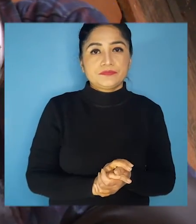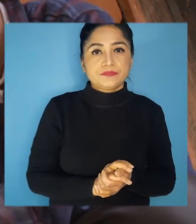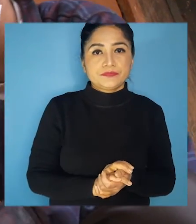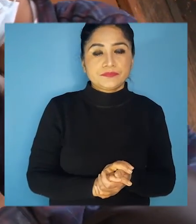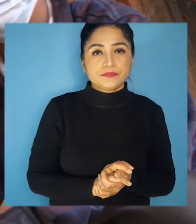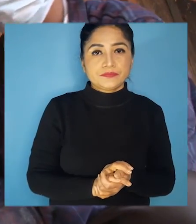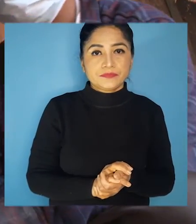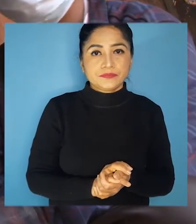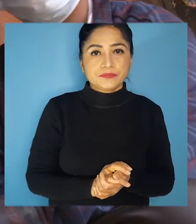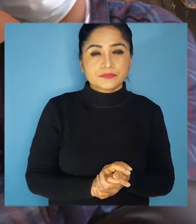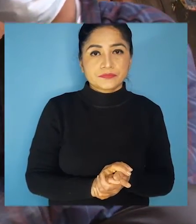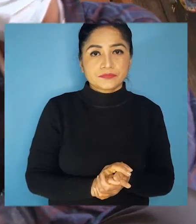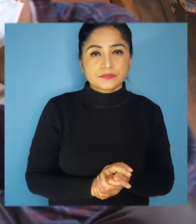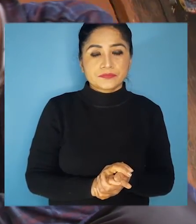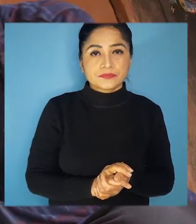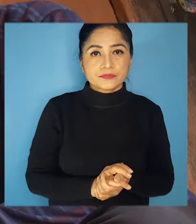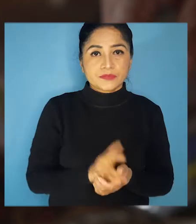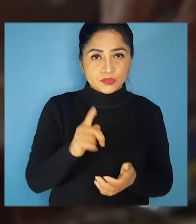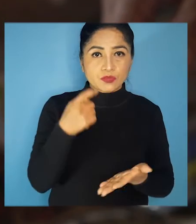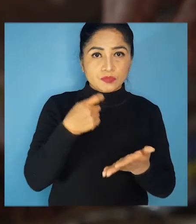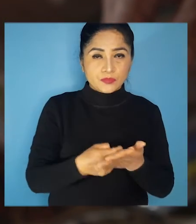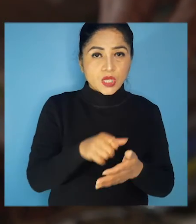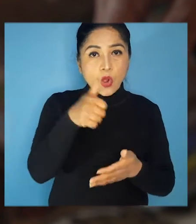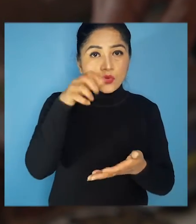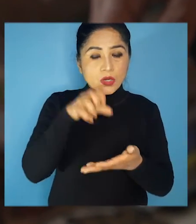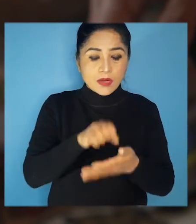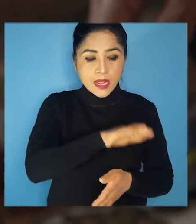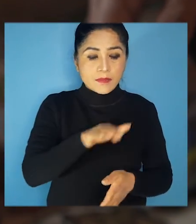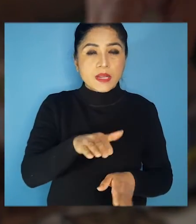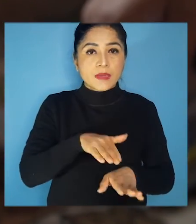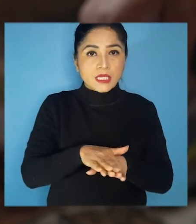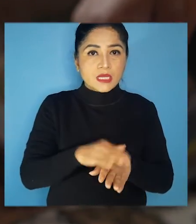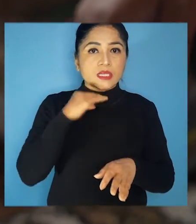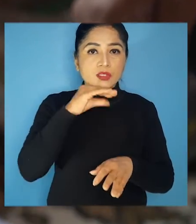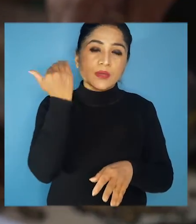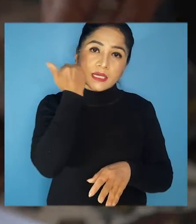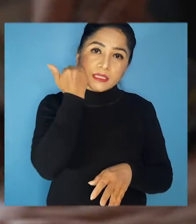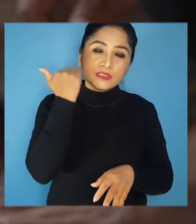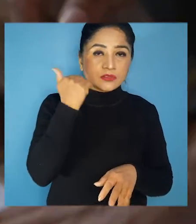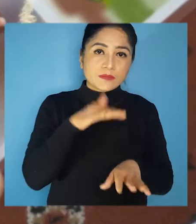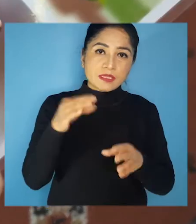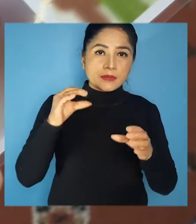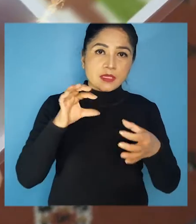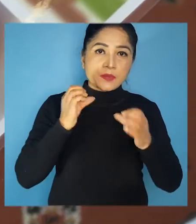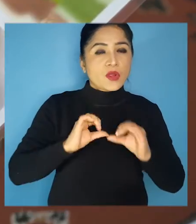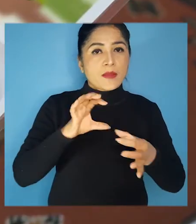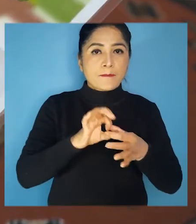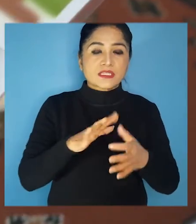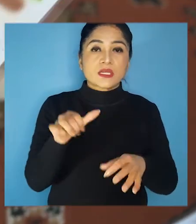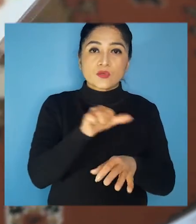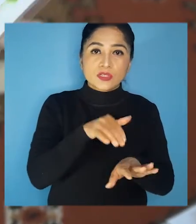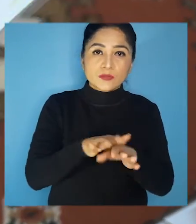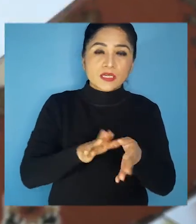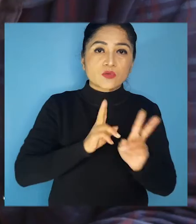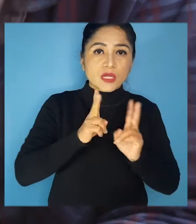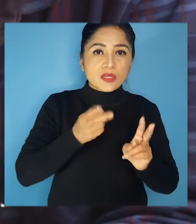and they would be more expressive in a natural way yo bidhi aru thau ka bal balika ra kisor kisiri ma pani lagu garna sakinchha uniharu